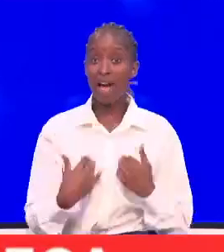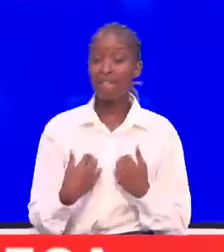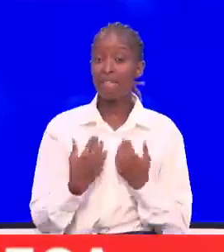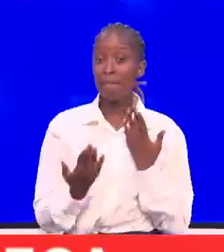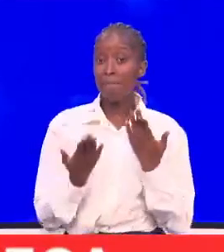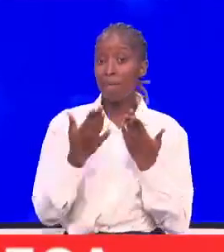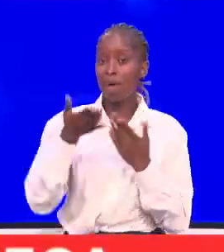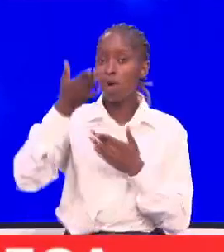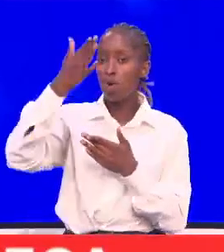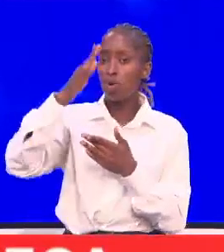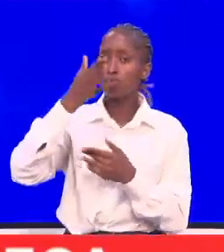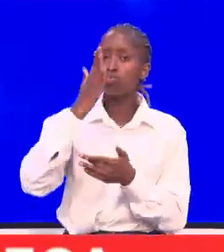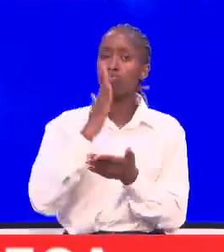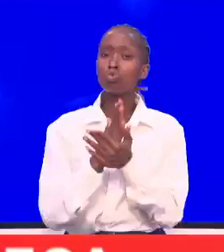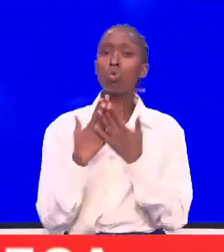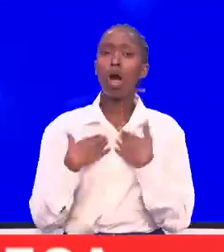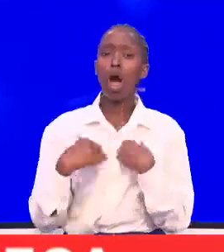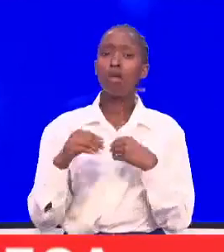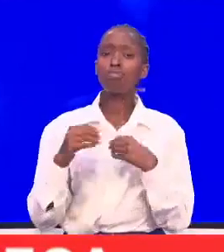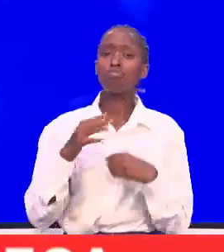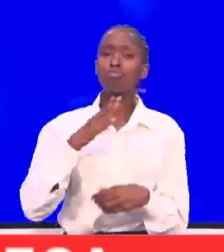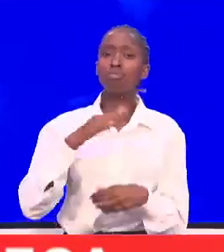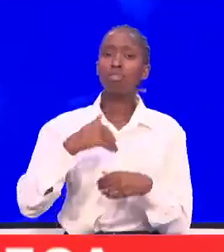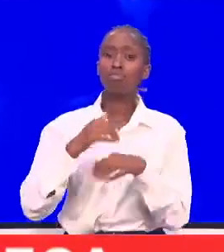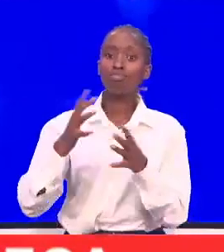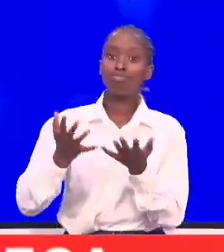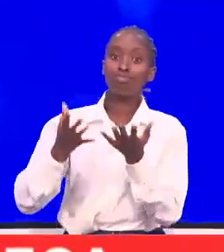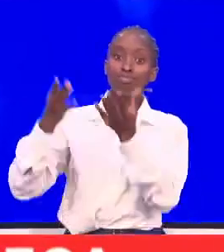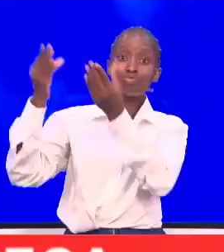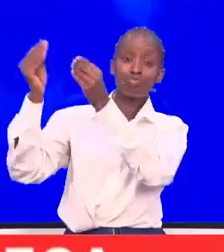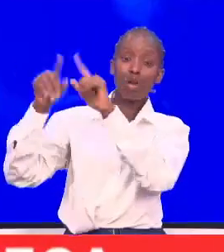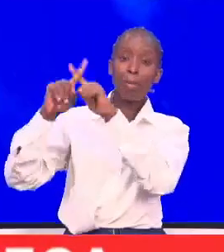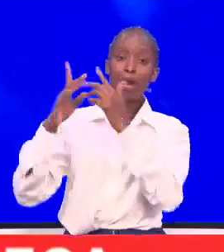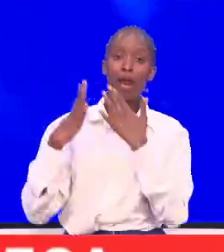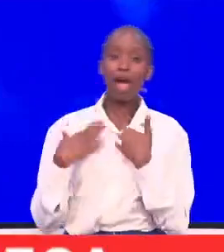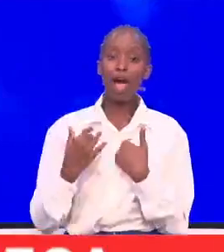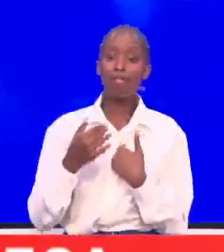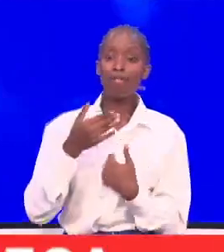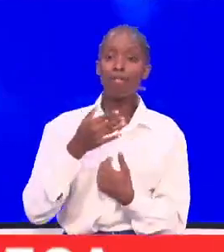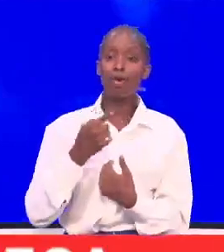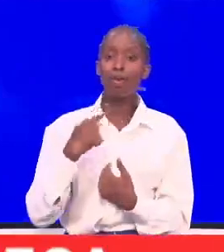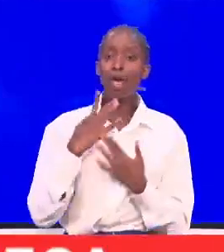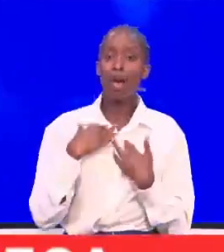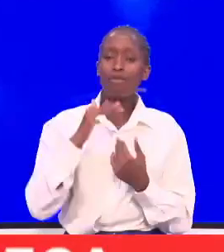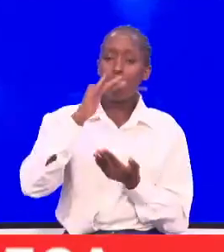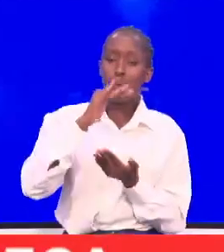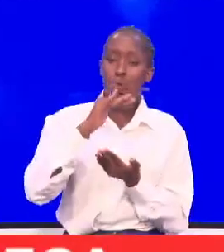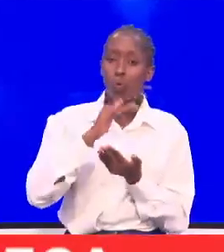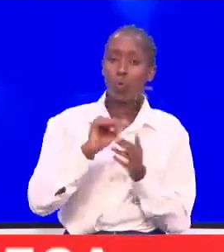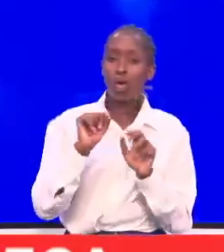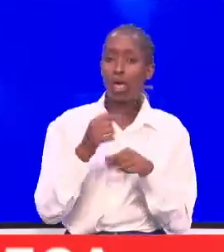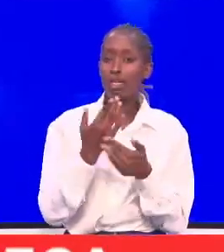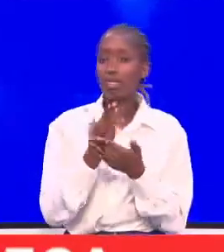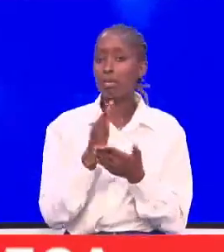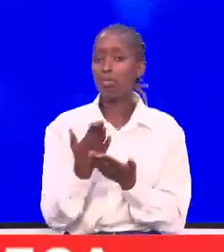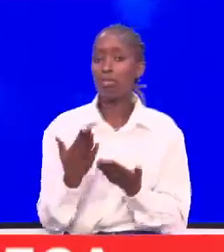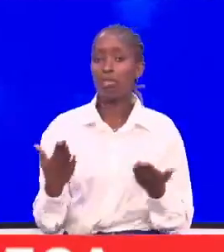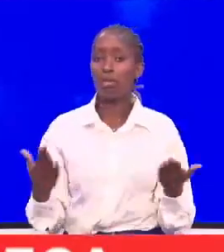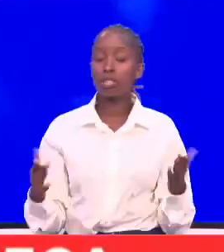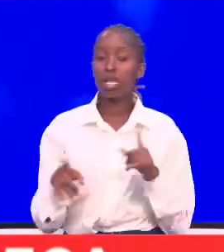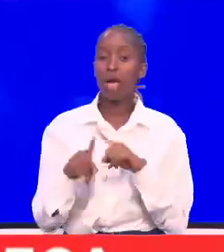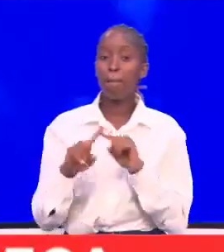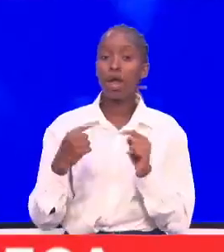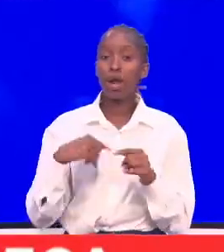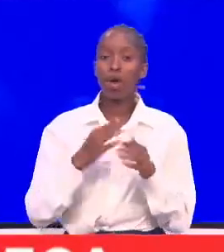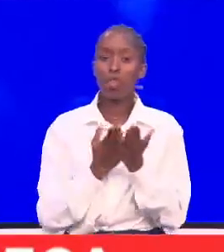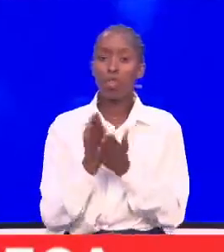Mungu angemchukua, lakini matibabu na ule mwendo ungekuwa wenye kupunguka. Kwa hivyo sisi kupitia kwa Minister of Health na governor